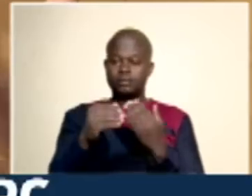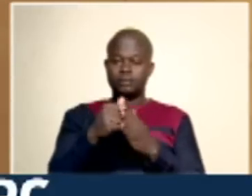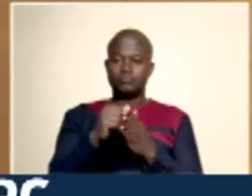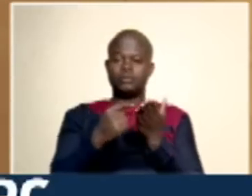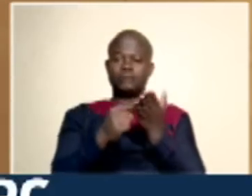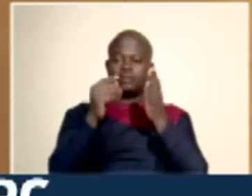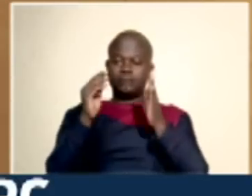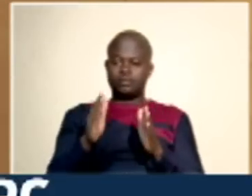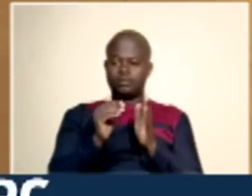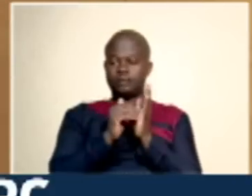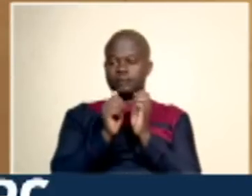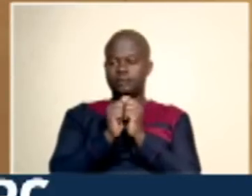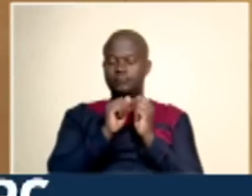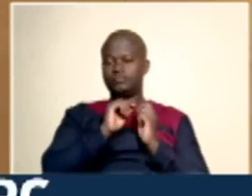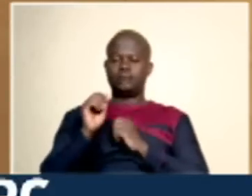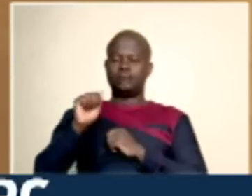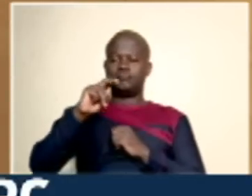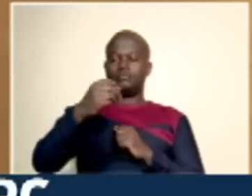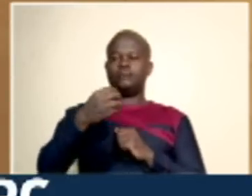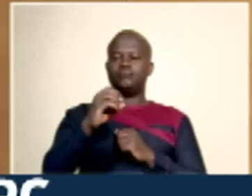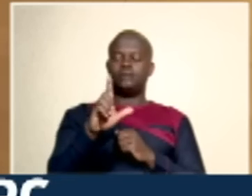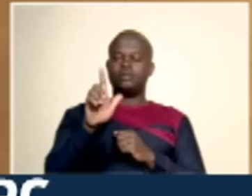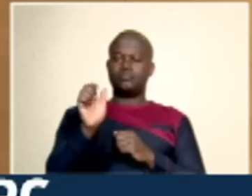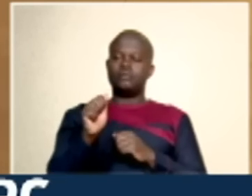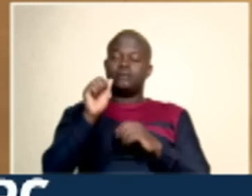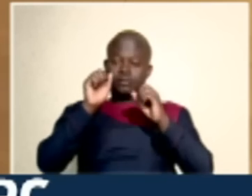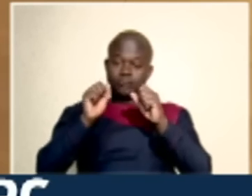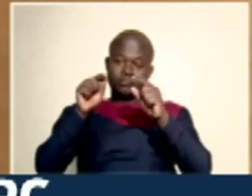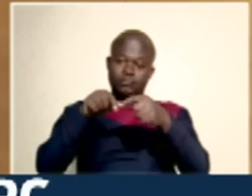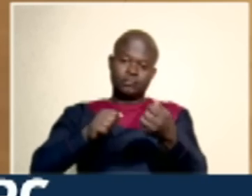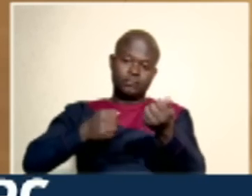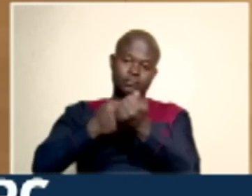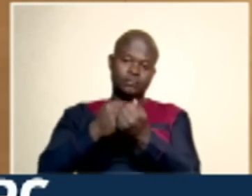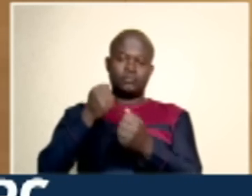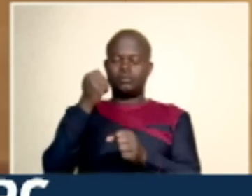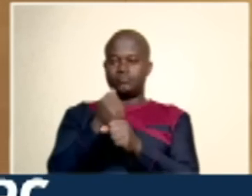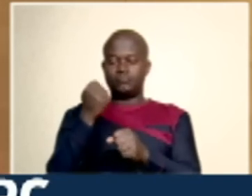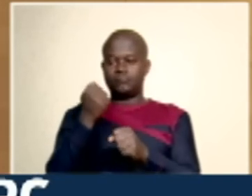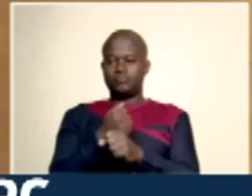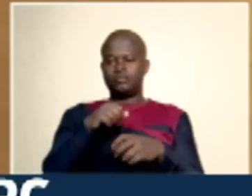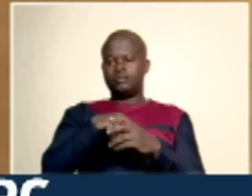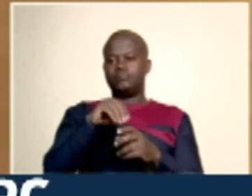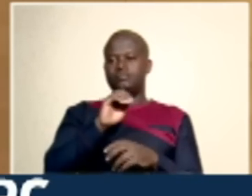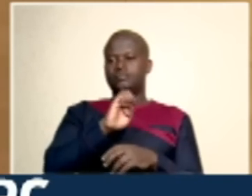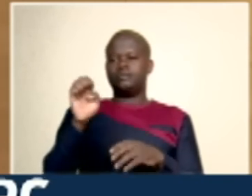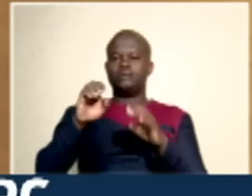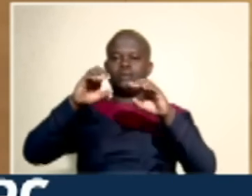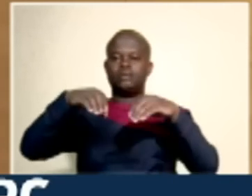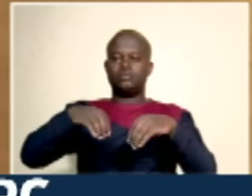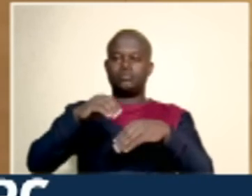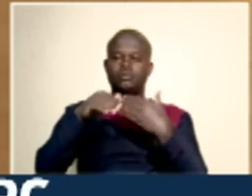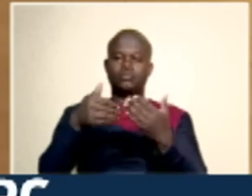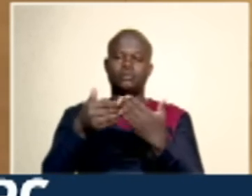Uganda ndetse n'ingabo za Angola birashoboka ko zaza gushyigikira ibirimo gukorwa mu Burasirazuba bwa Repubulika ya Demokarasi ya